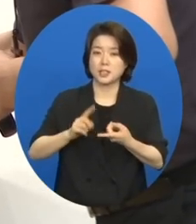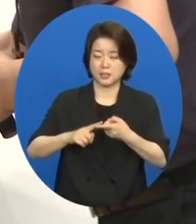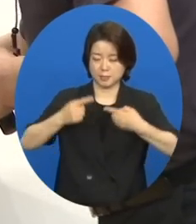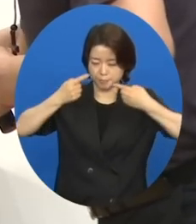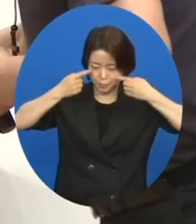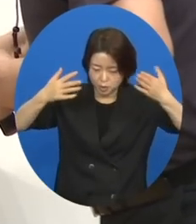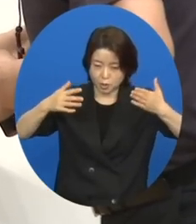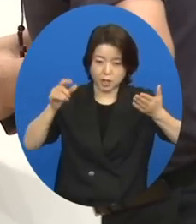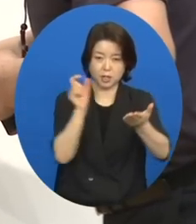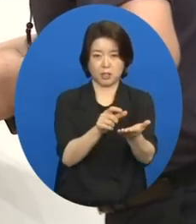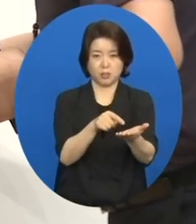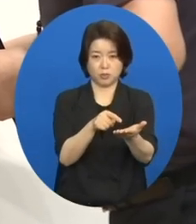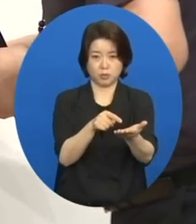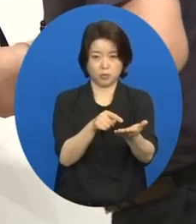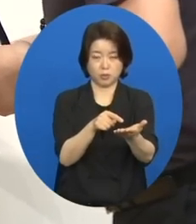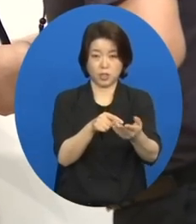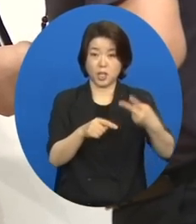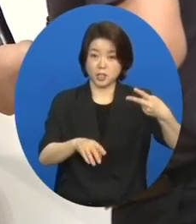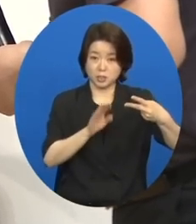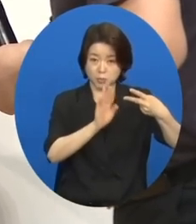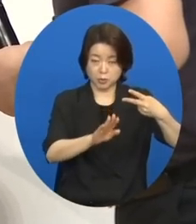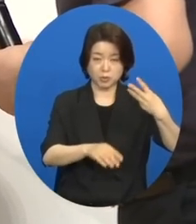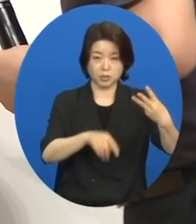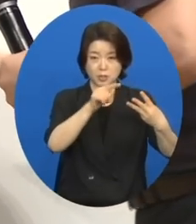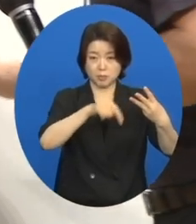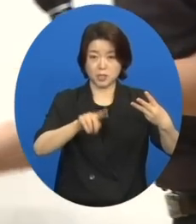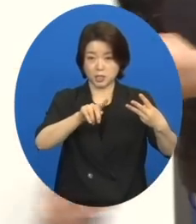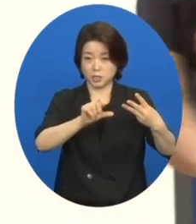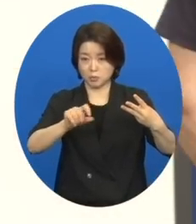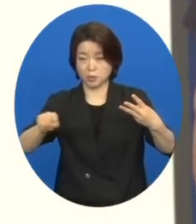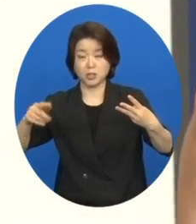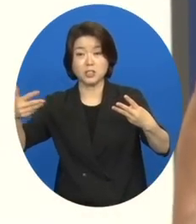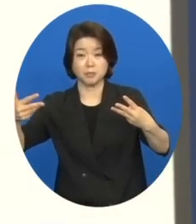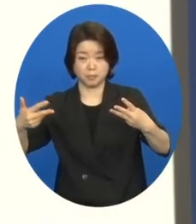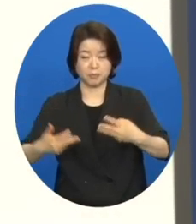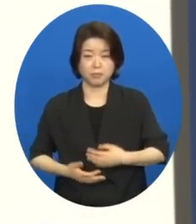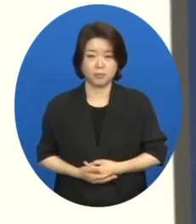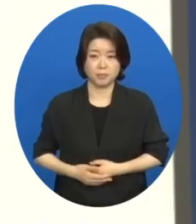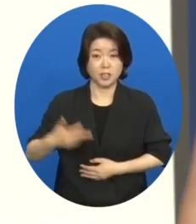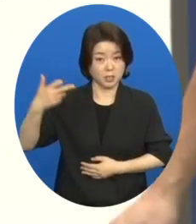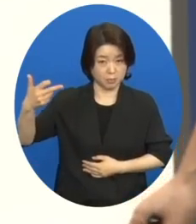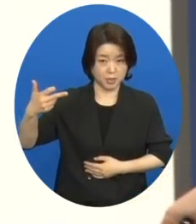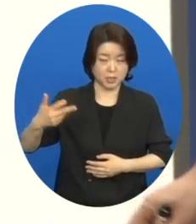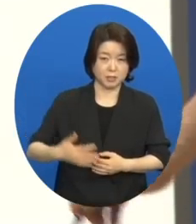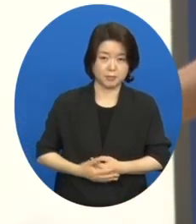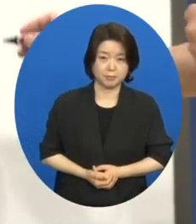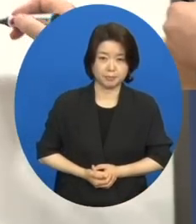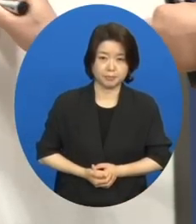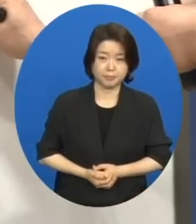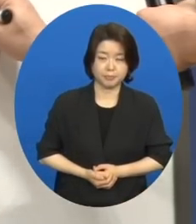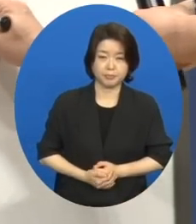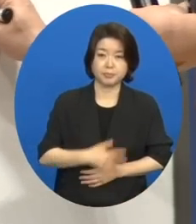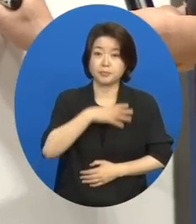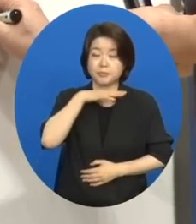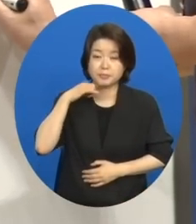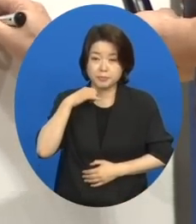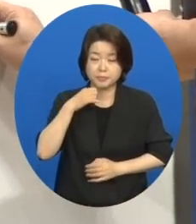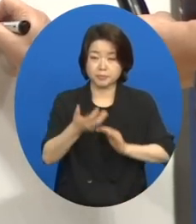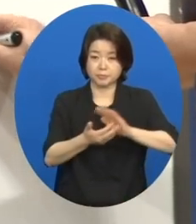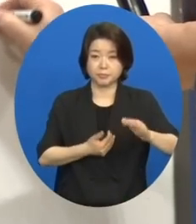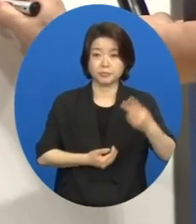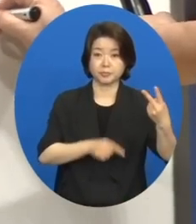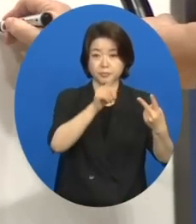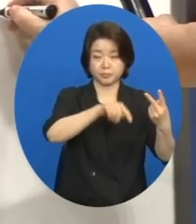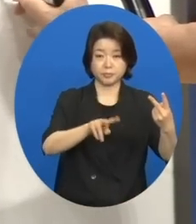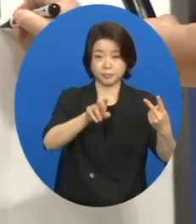정확하게 말씀합니다. 디모데후서 3장 15절에서 17절 그리고 베드로전서 2장